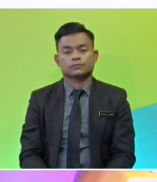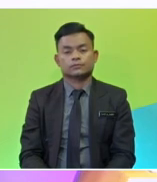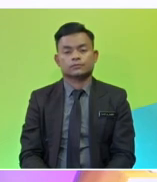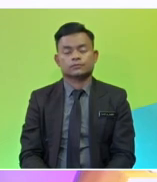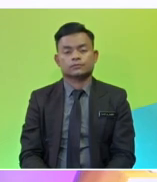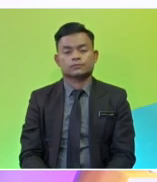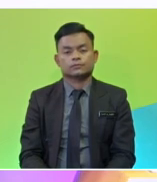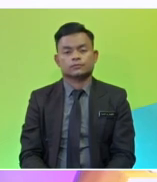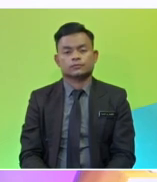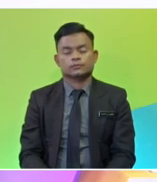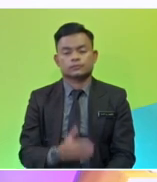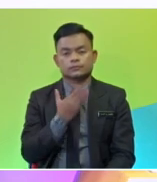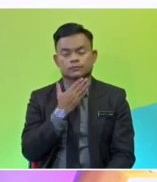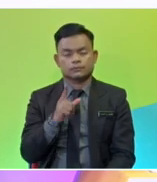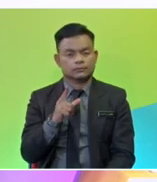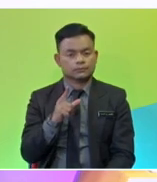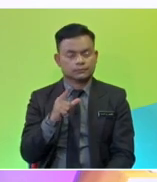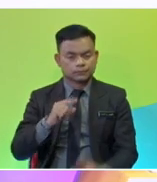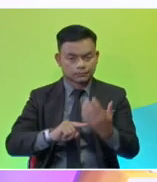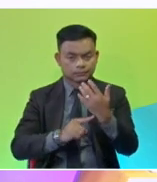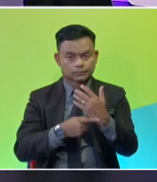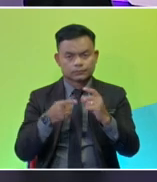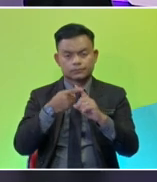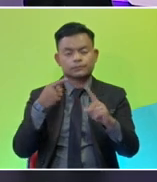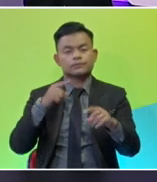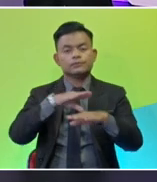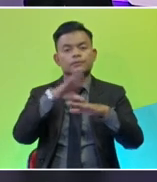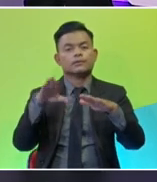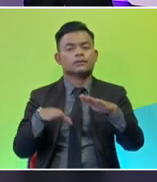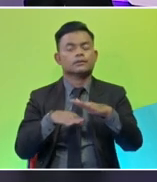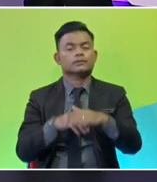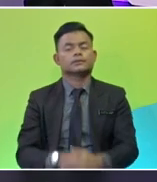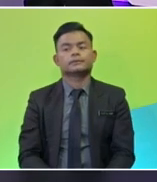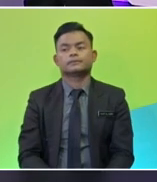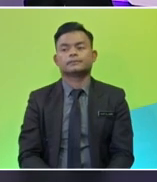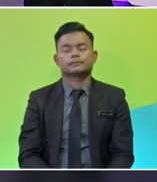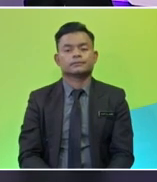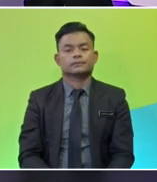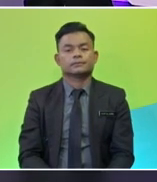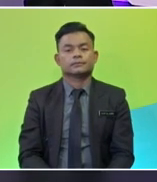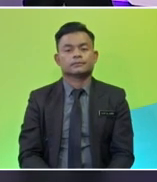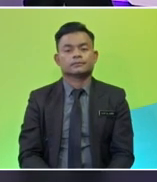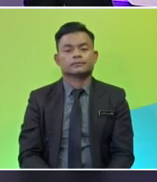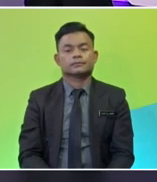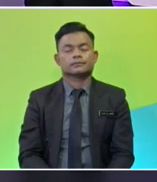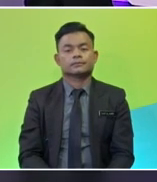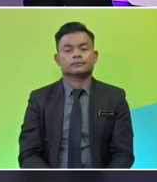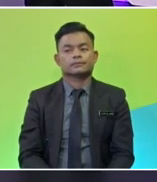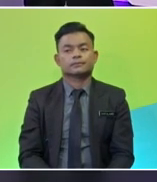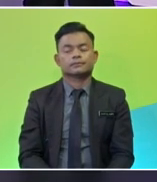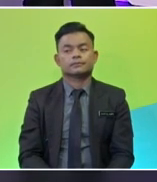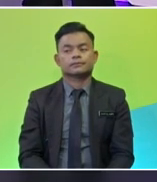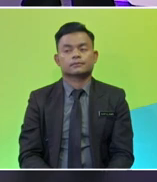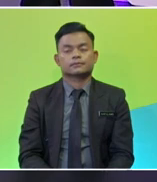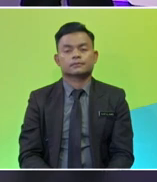saya bulatkan daripada bawah dulu tengkorak melindungi otak dari kaca juga ya oke